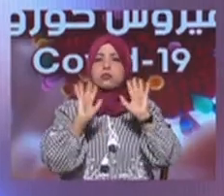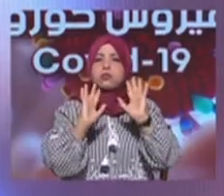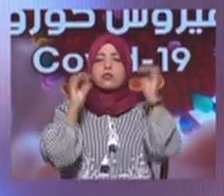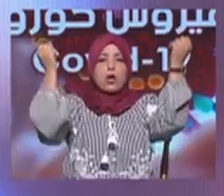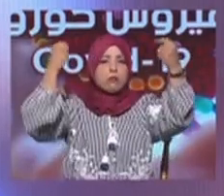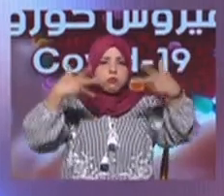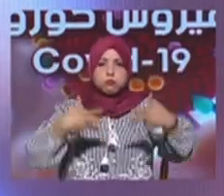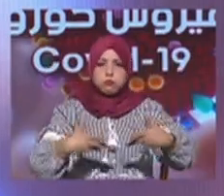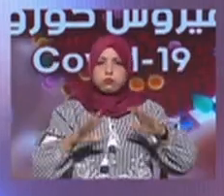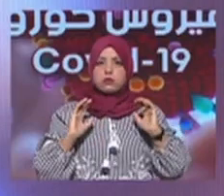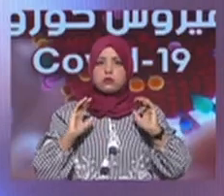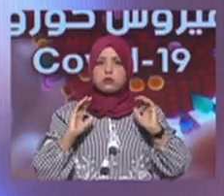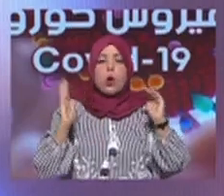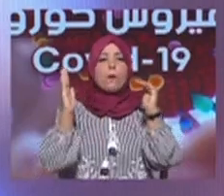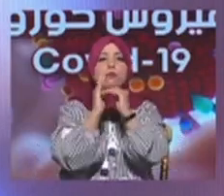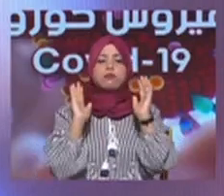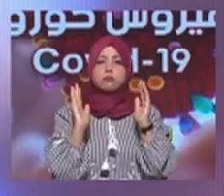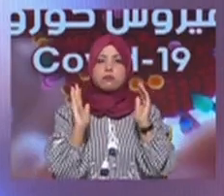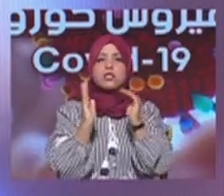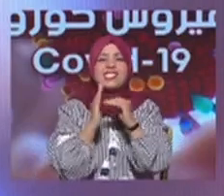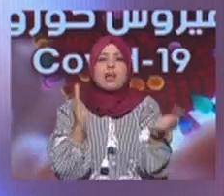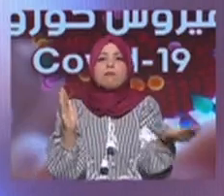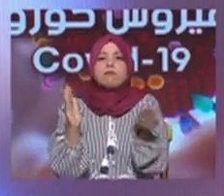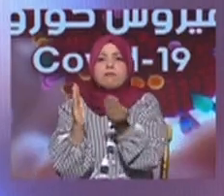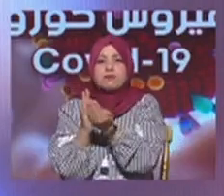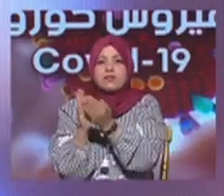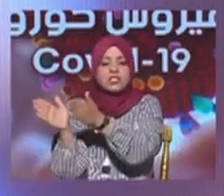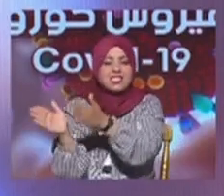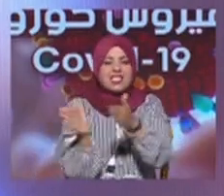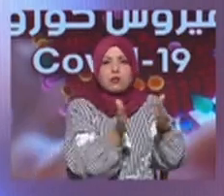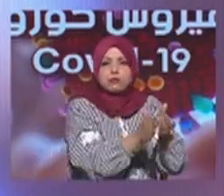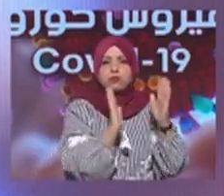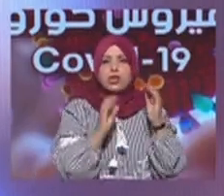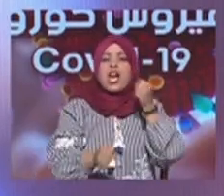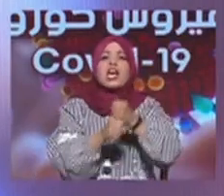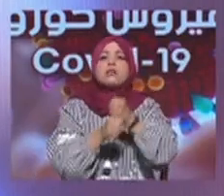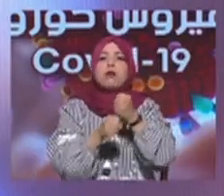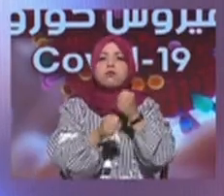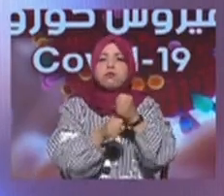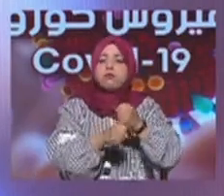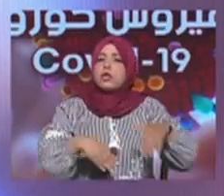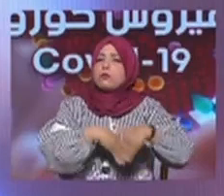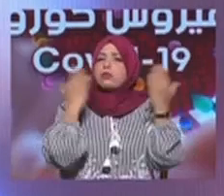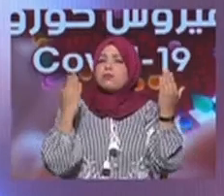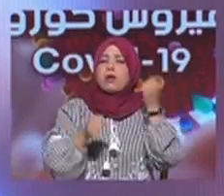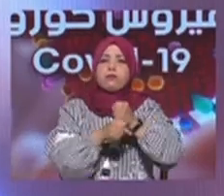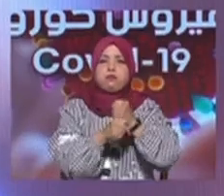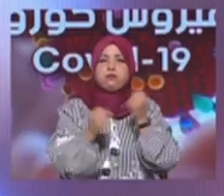سورتو اللي هما محدوده راهو هذاك علاش ولينا نخدموا صباح وليل وحتى لين نعطيو النتائج